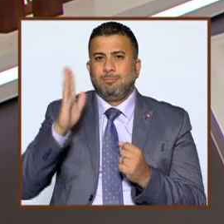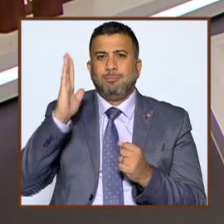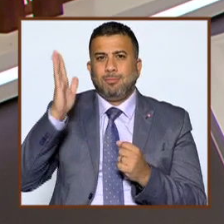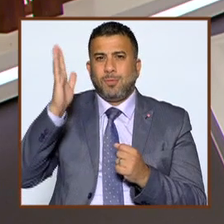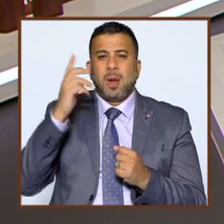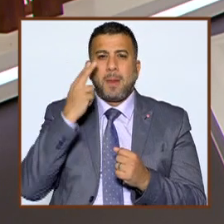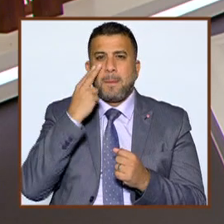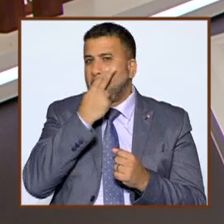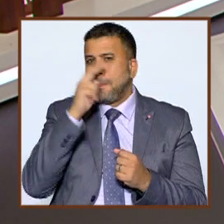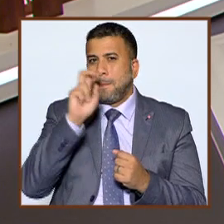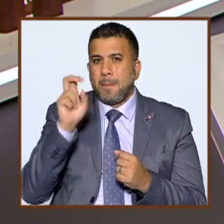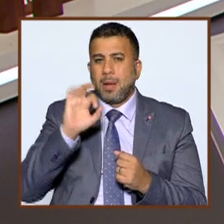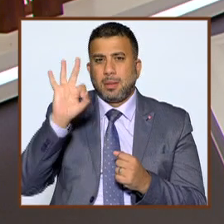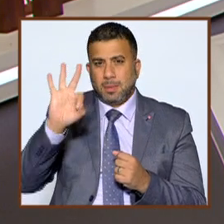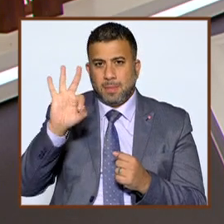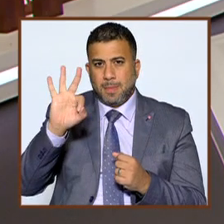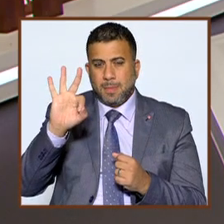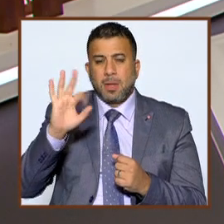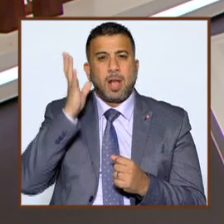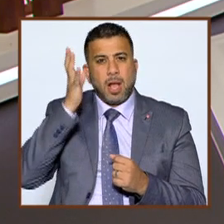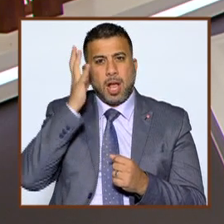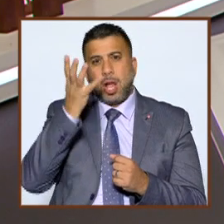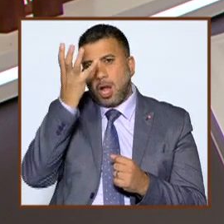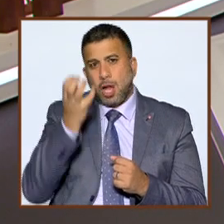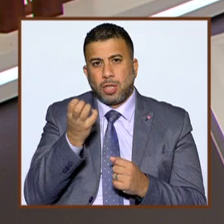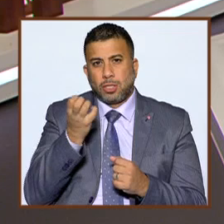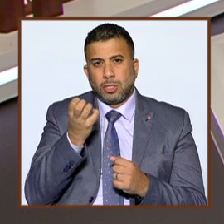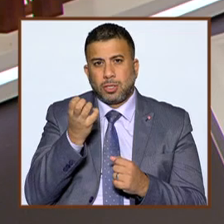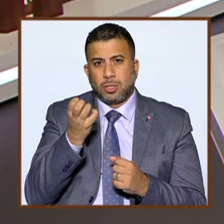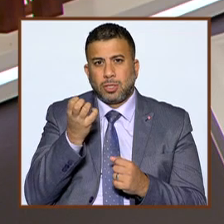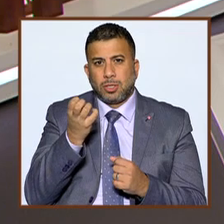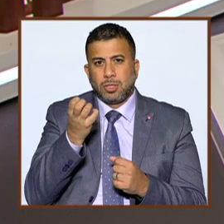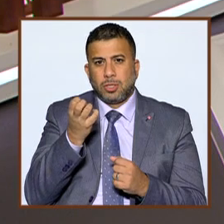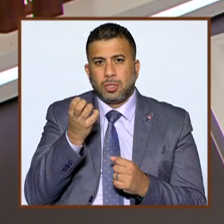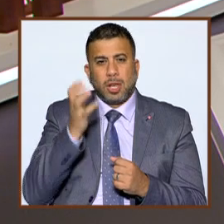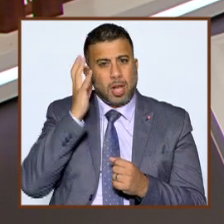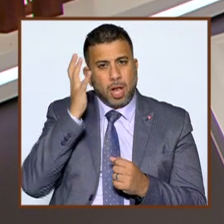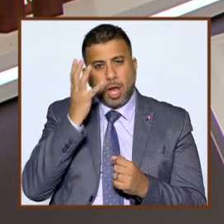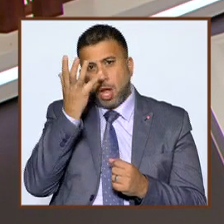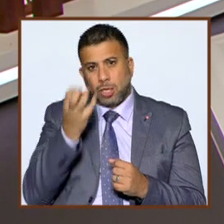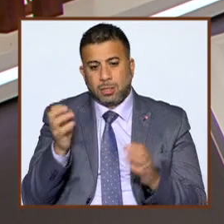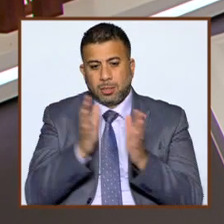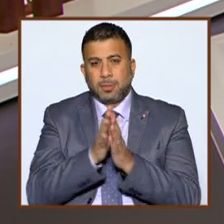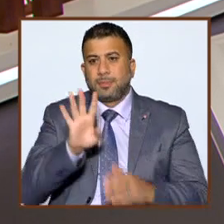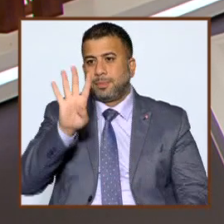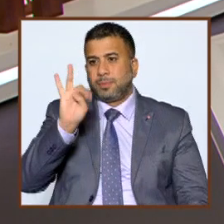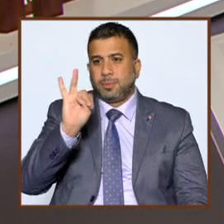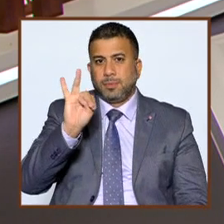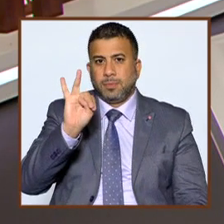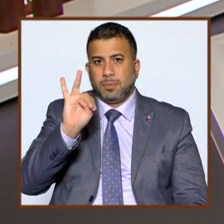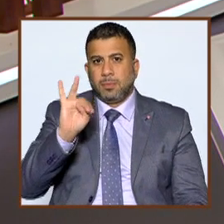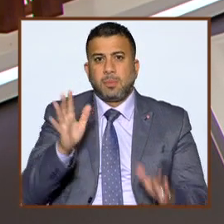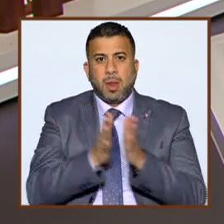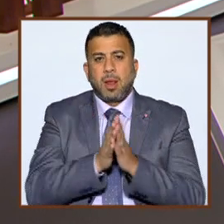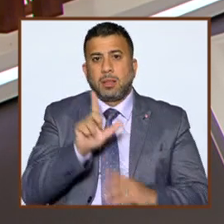المغار 3 ركعات وصلينا عد السنة، بعدين جمعنا العشاء صلينا ركعتين، هل